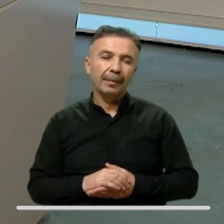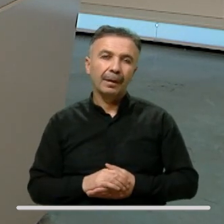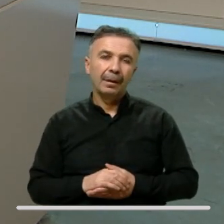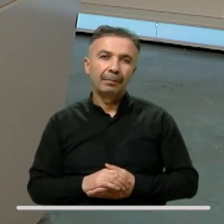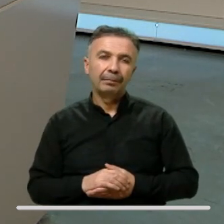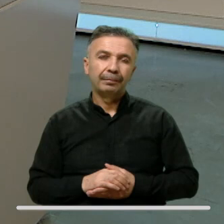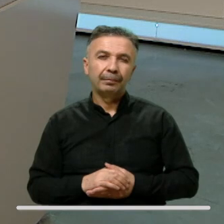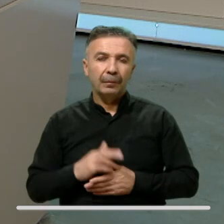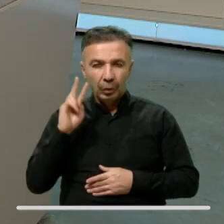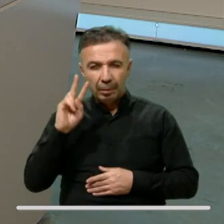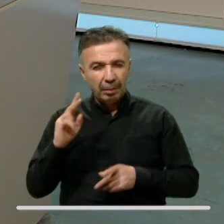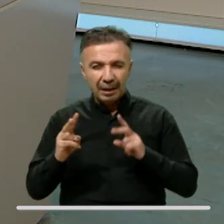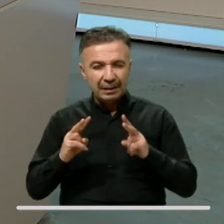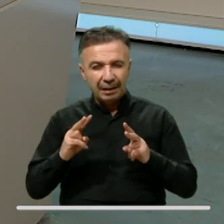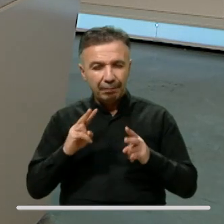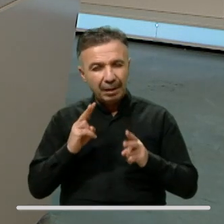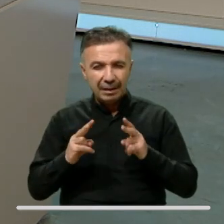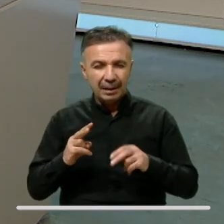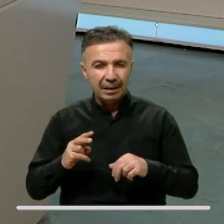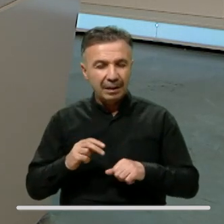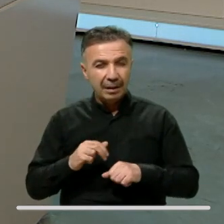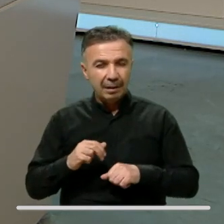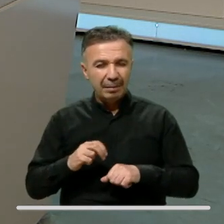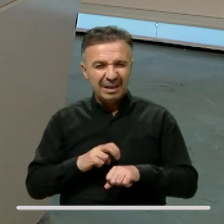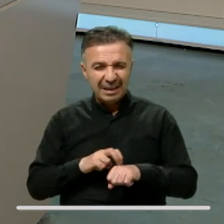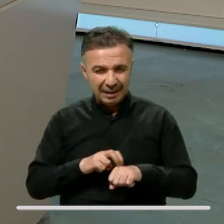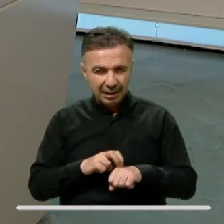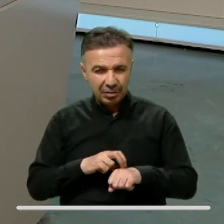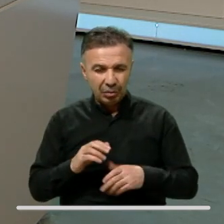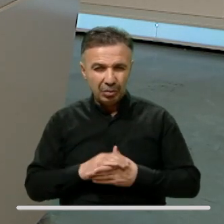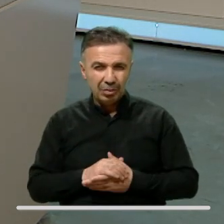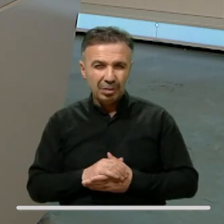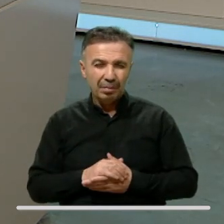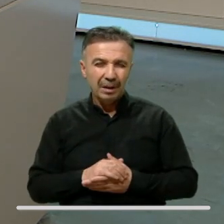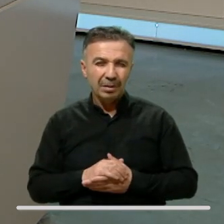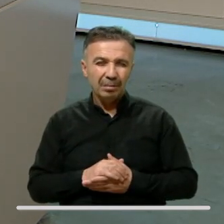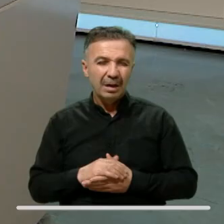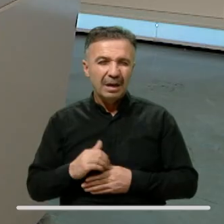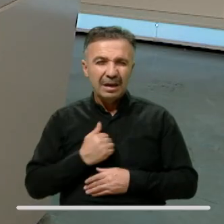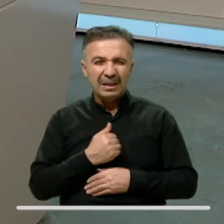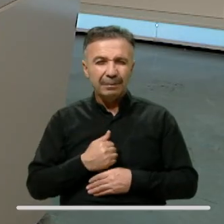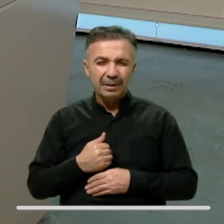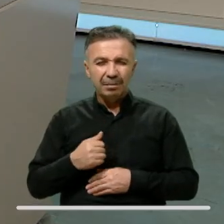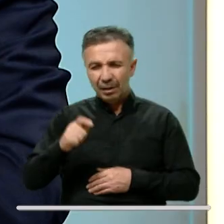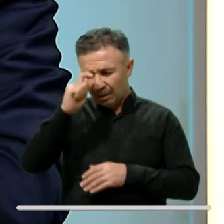gördüklerimize bazen kızıyoruz diyor. Bunlar Müslüm veya gayrimüslim olabilir. Kızdığımız için acaba haklarına girer miyiz demiş Ömer